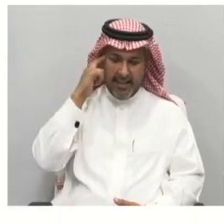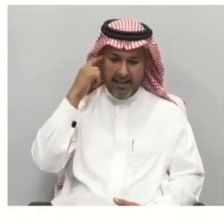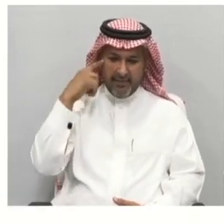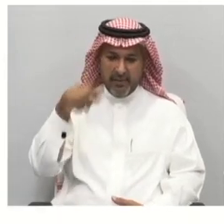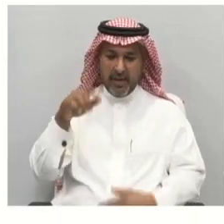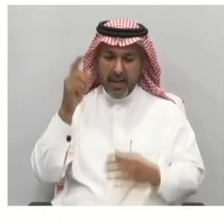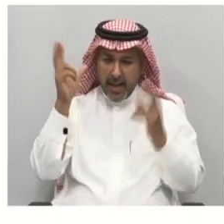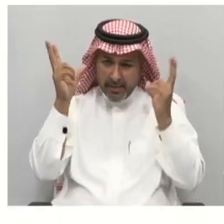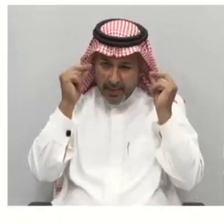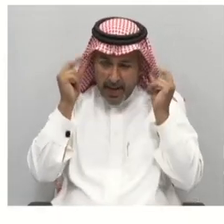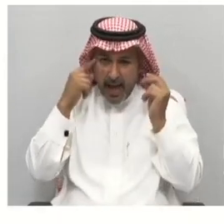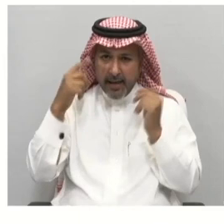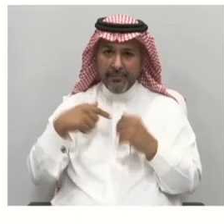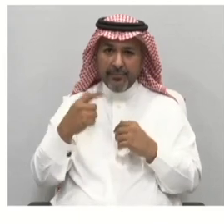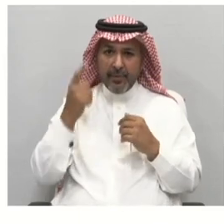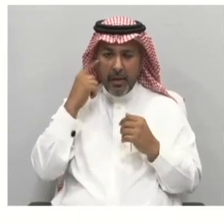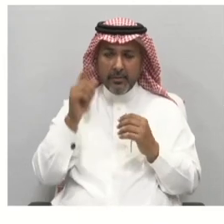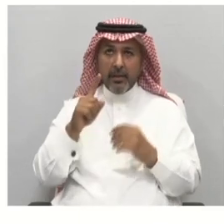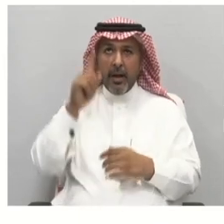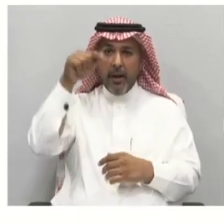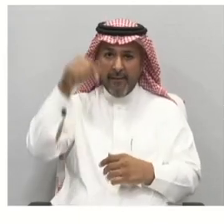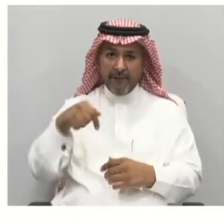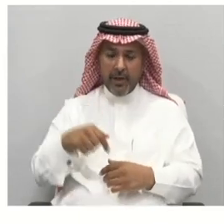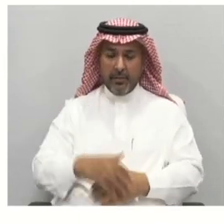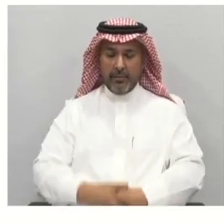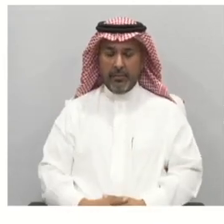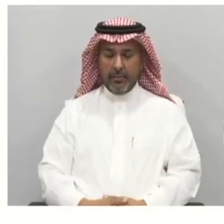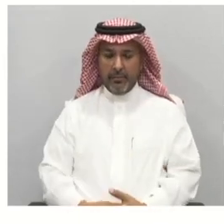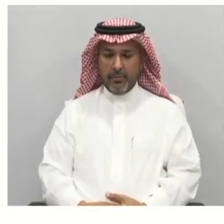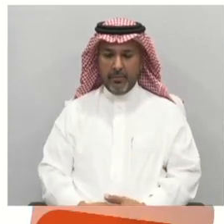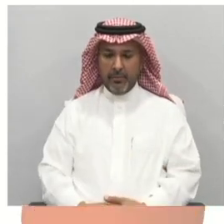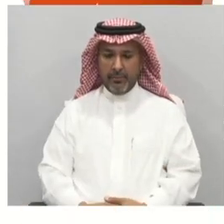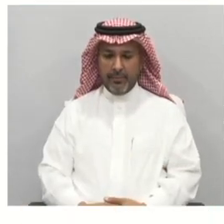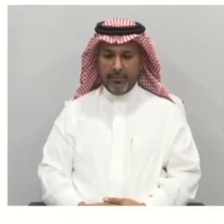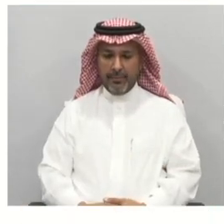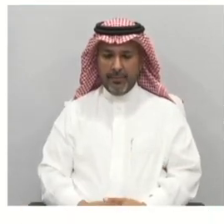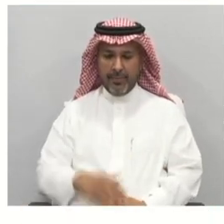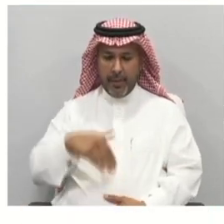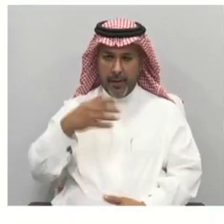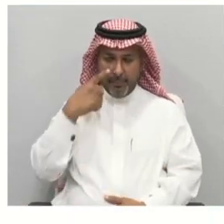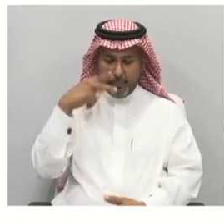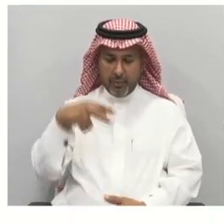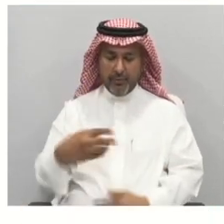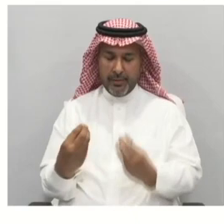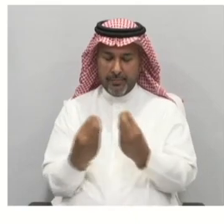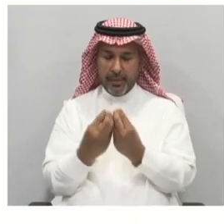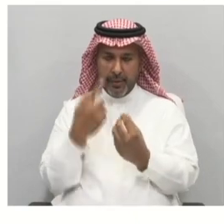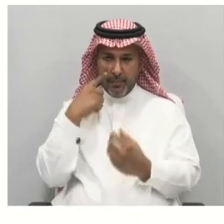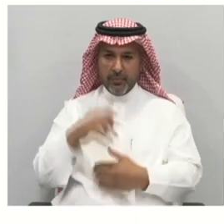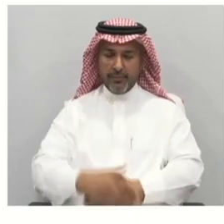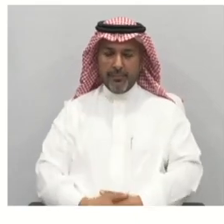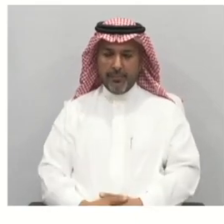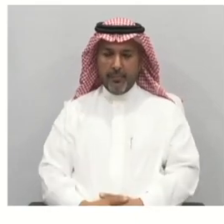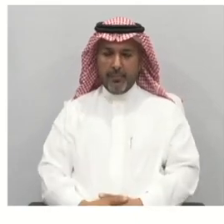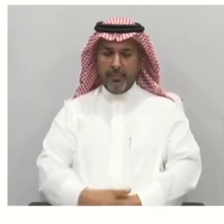ان يبين الطالب كيف دلت ايات الانبياء على وجود الله سبحانه وتعالى وقبل ان ندخل في